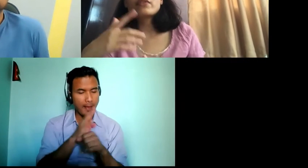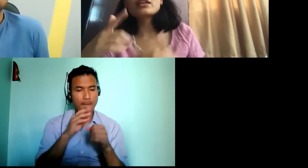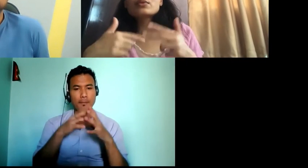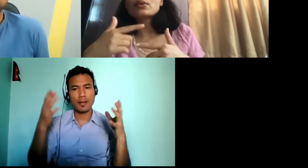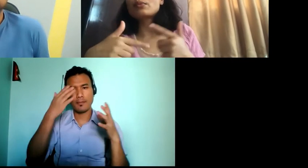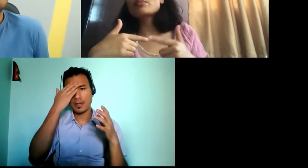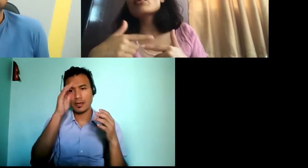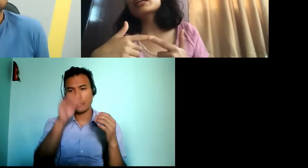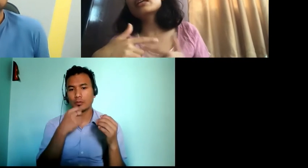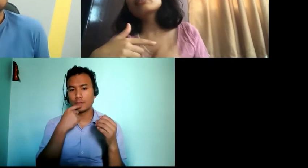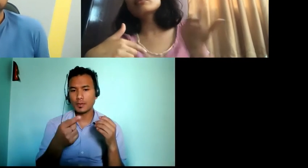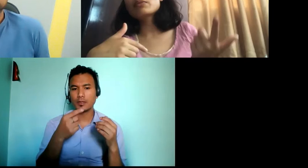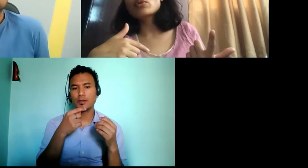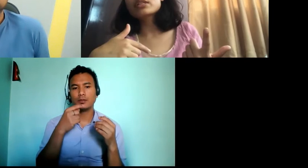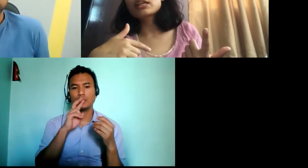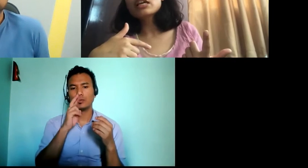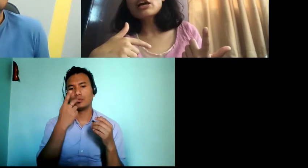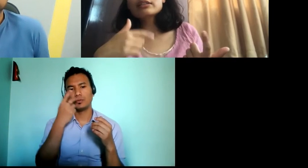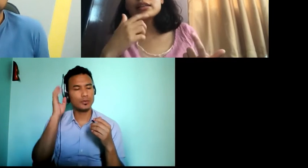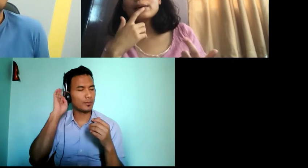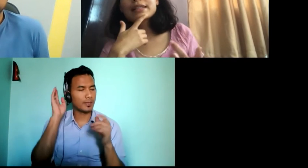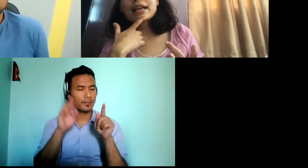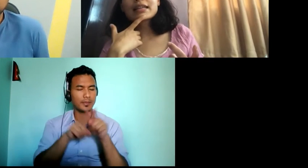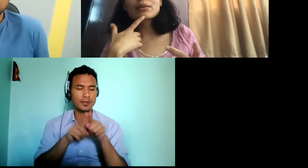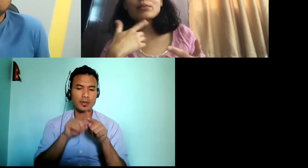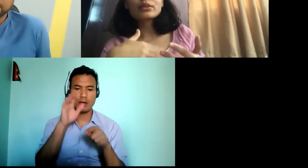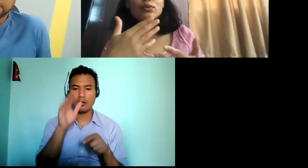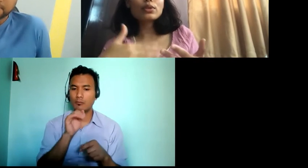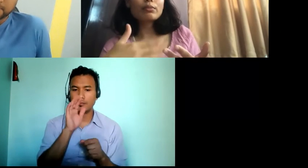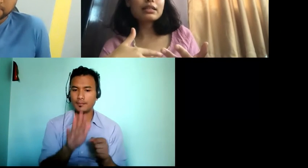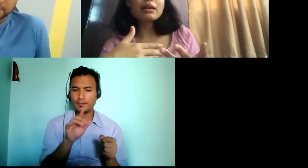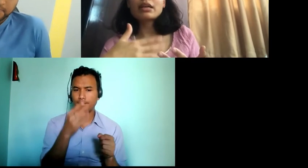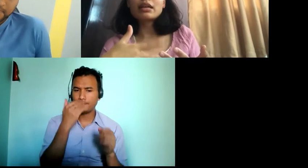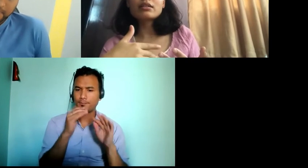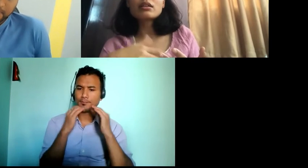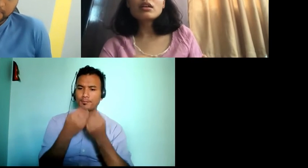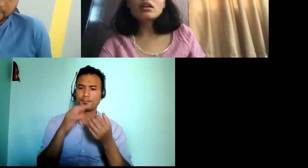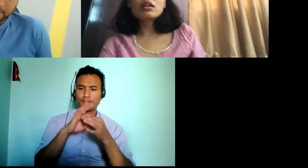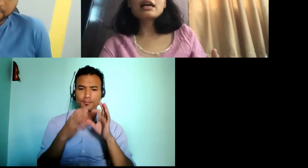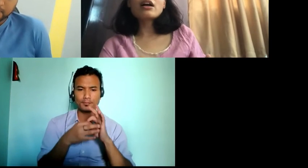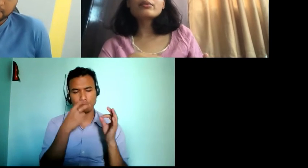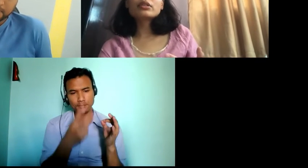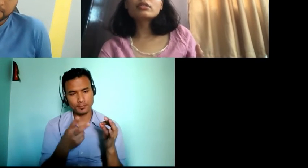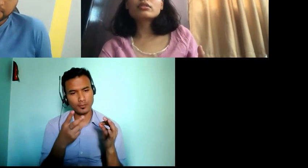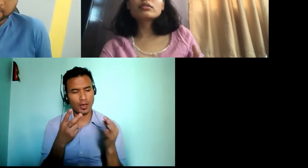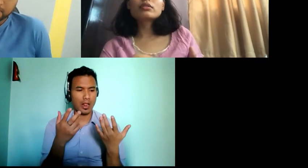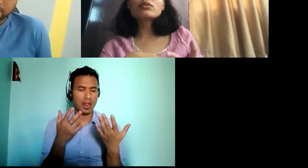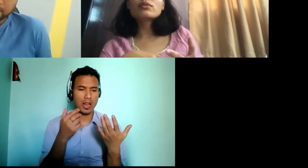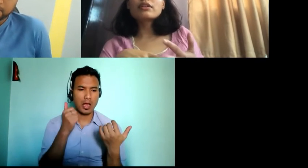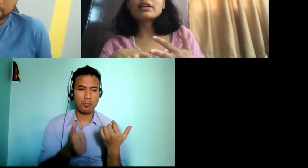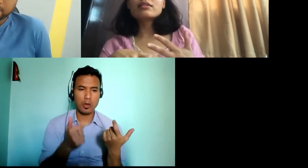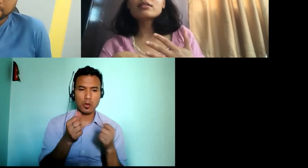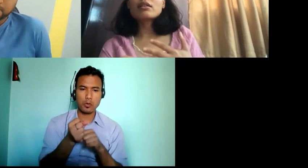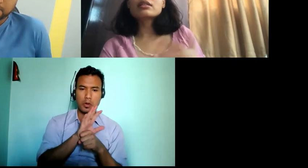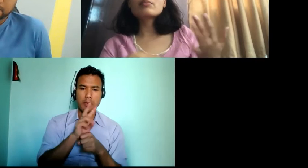भने फेक न्युजहरू पनि बढ्ने एकदमै बढ्छ कि. अनि त्यसले गर्दाखेरि के भयो त सोसियल मिडियामा हेर्छ ला अब त यो